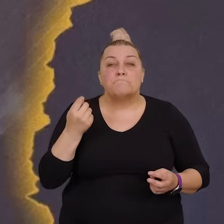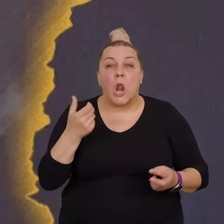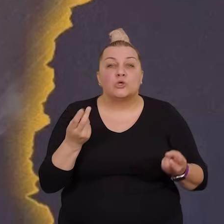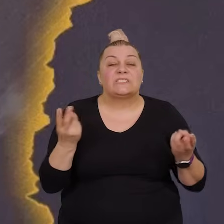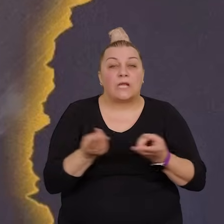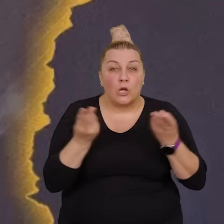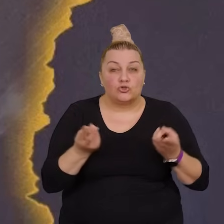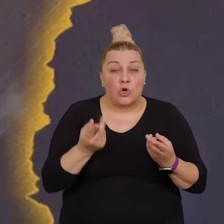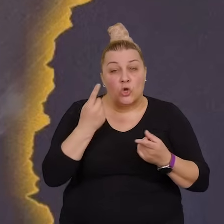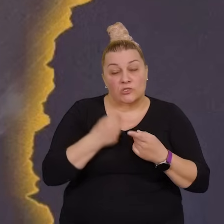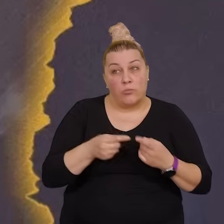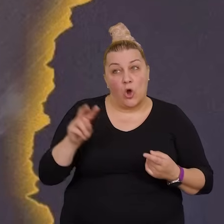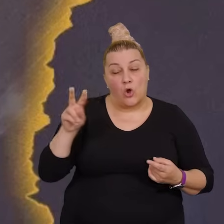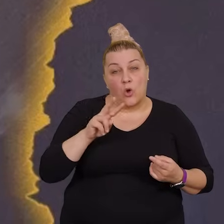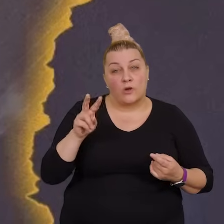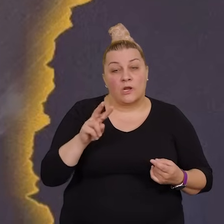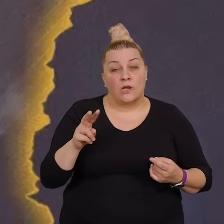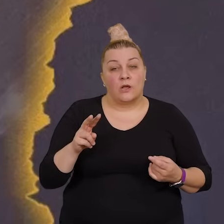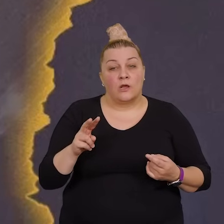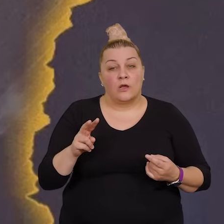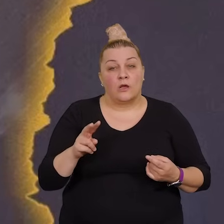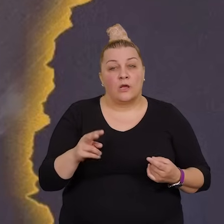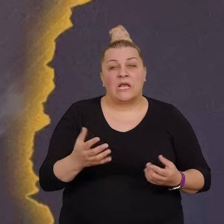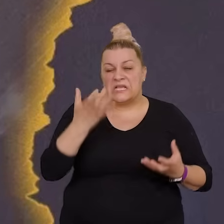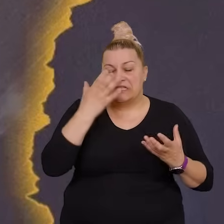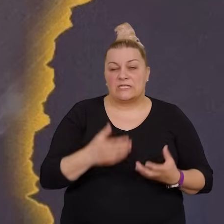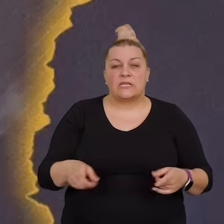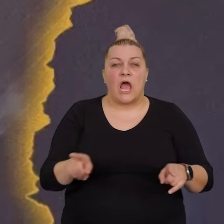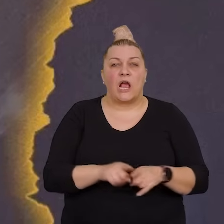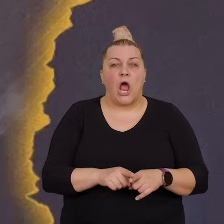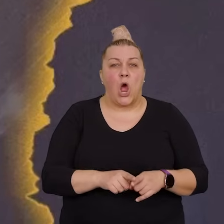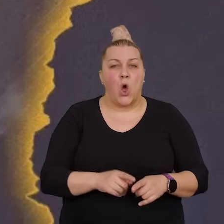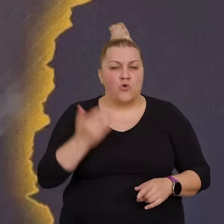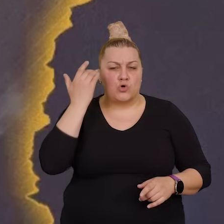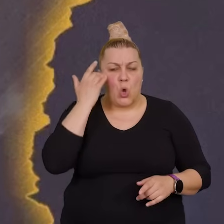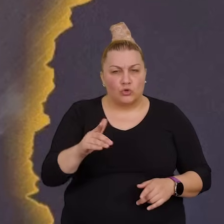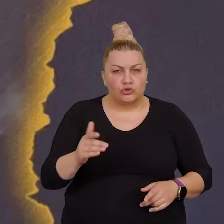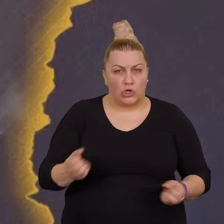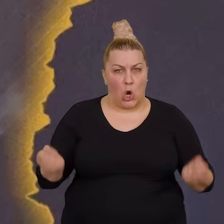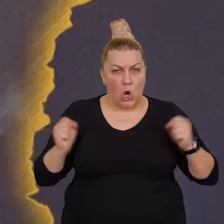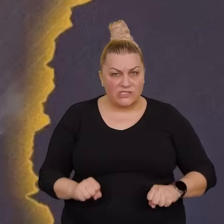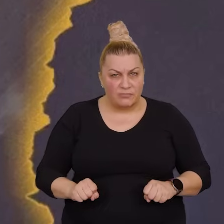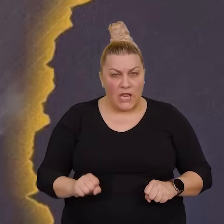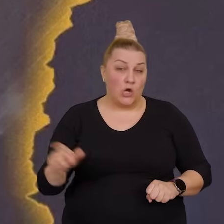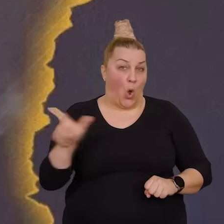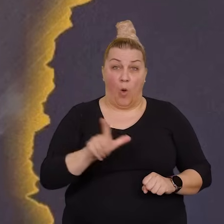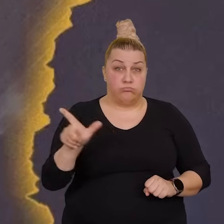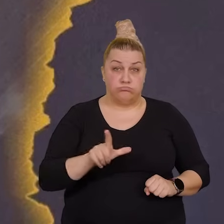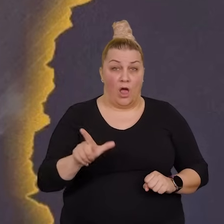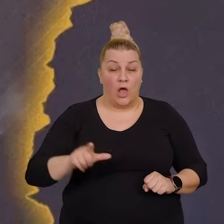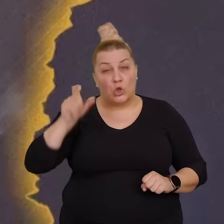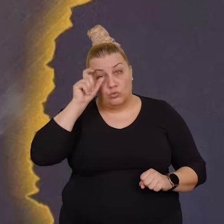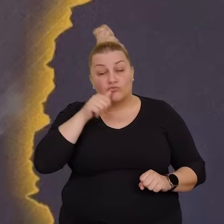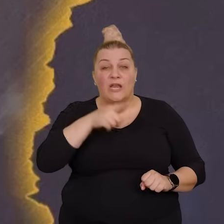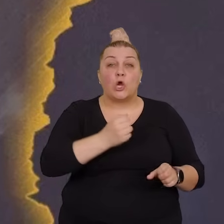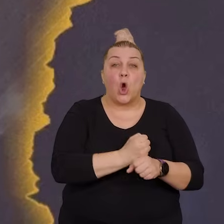Oni su izgledali vrlo, vrlo onako taf, šta bi se reklo, bili su vrlo oštri, vrlo ozbiljni. I Tuđman i on.